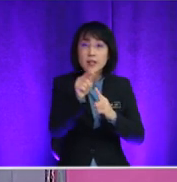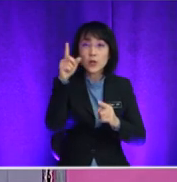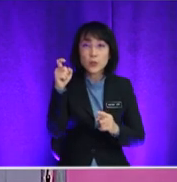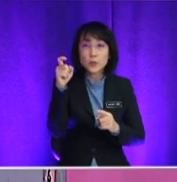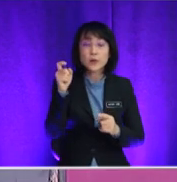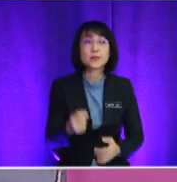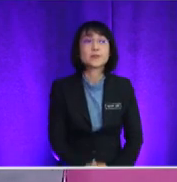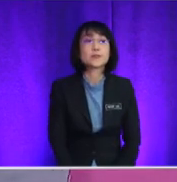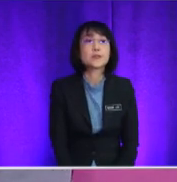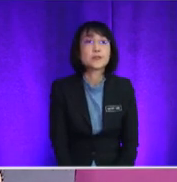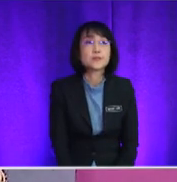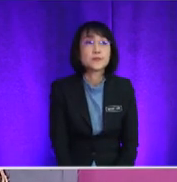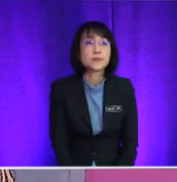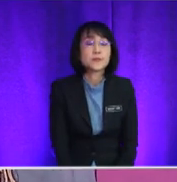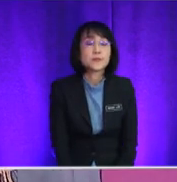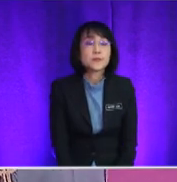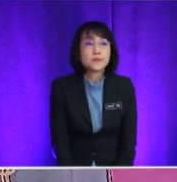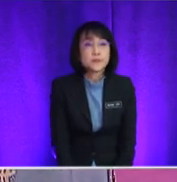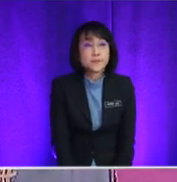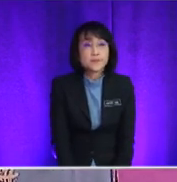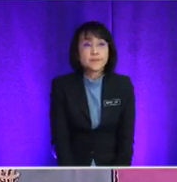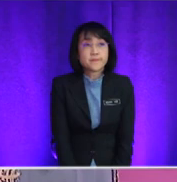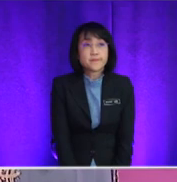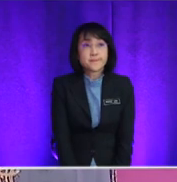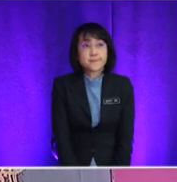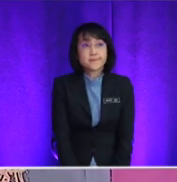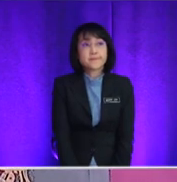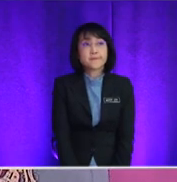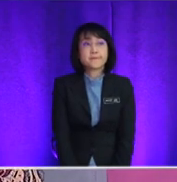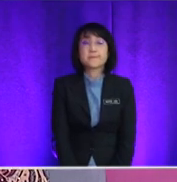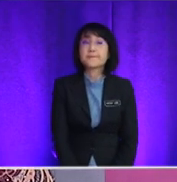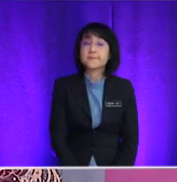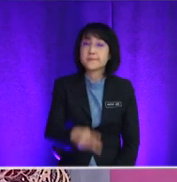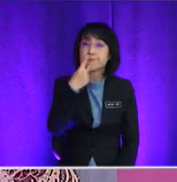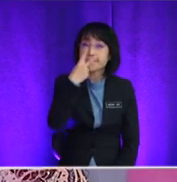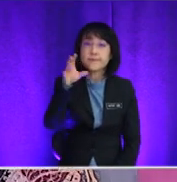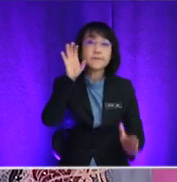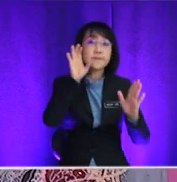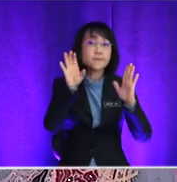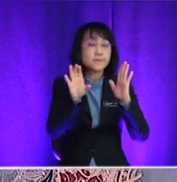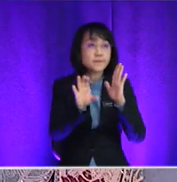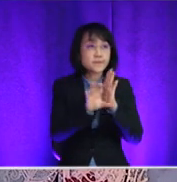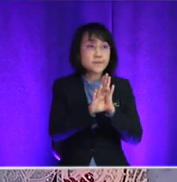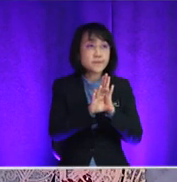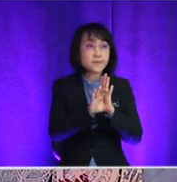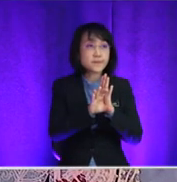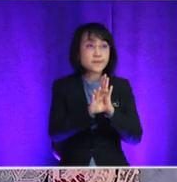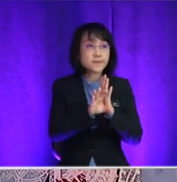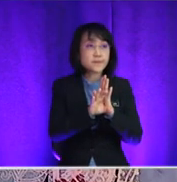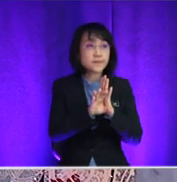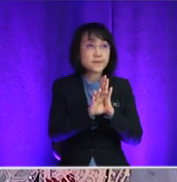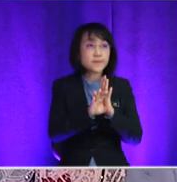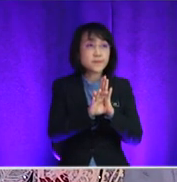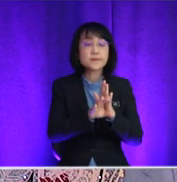sebagainya Oke so daripada sini daripada sini kita